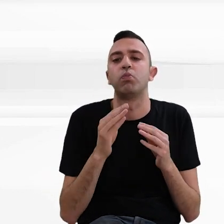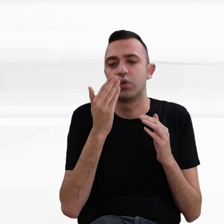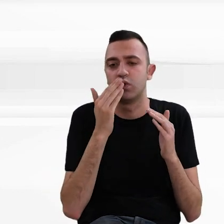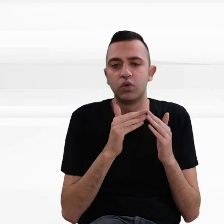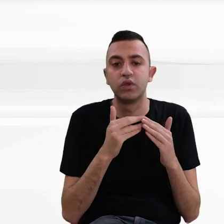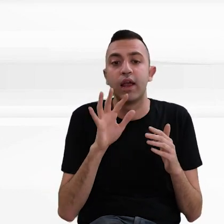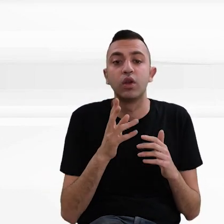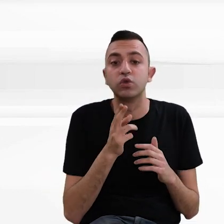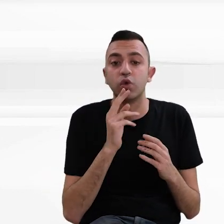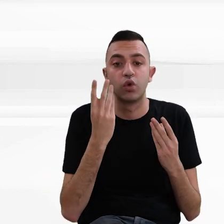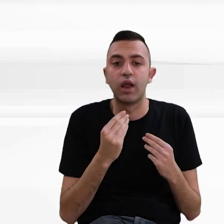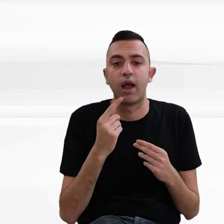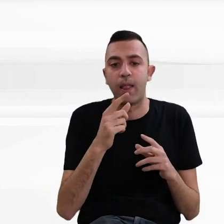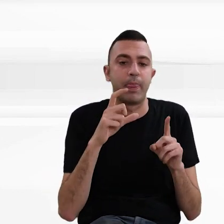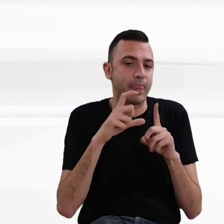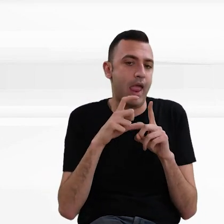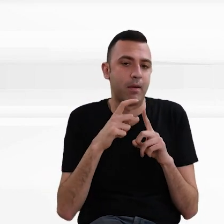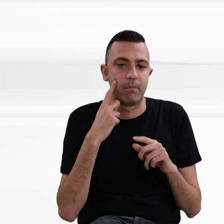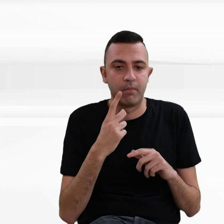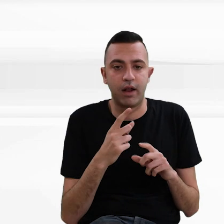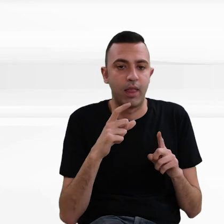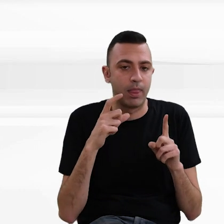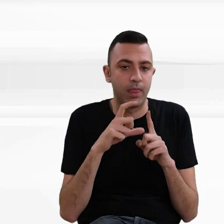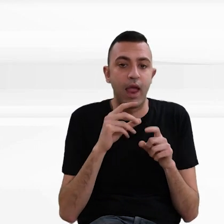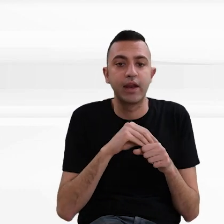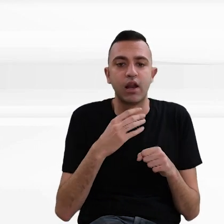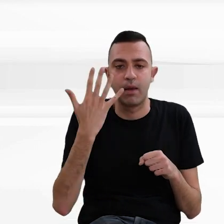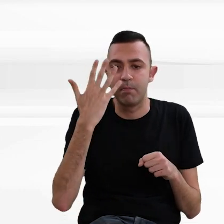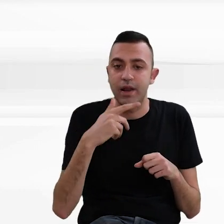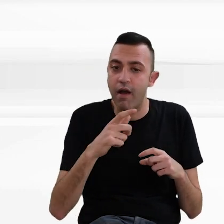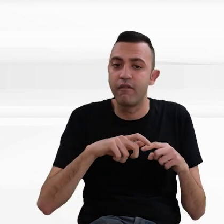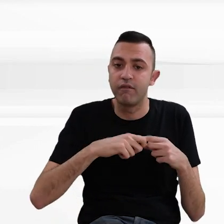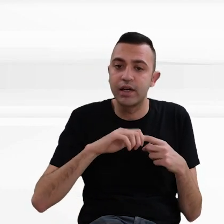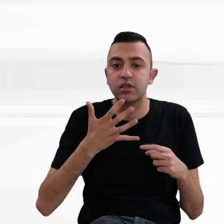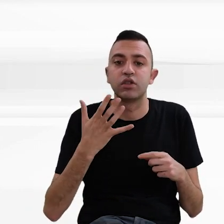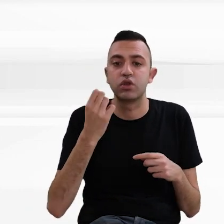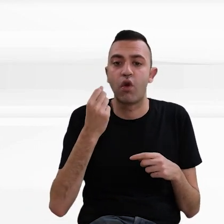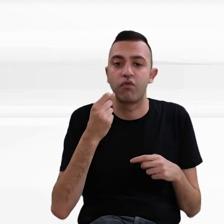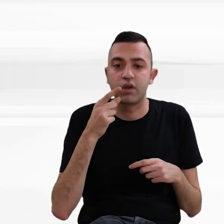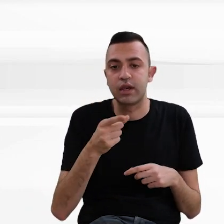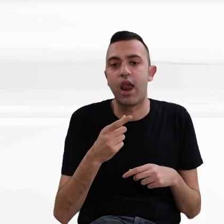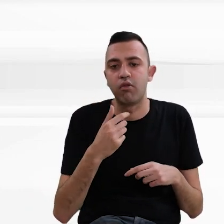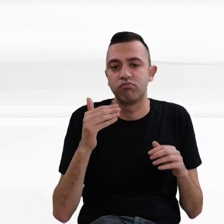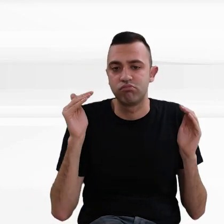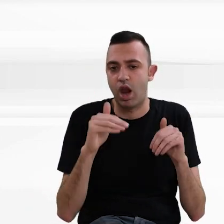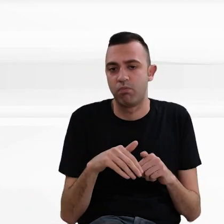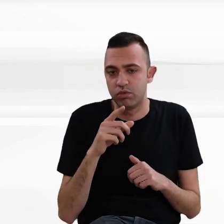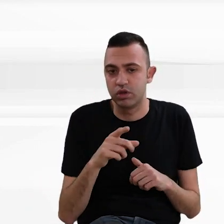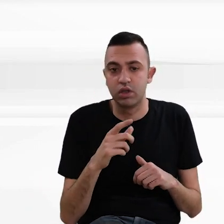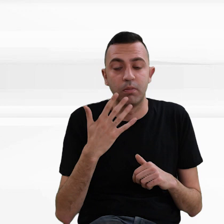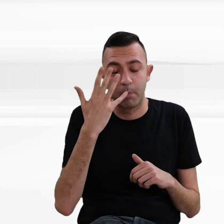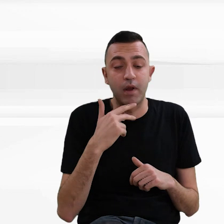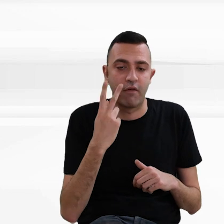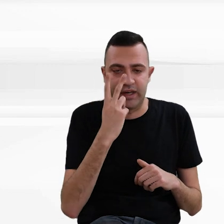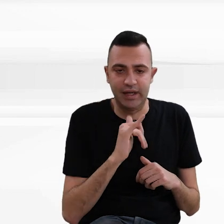istenileni vermedi ve son olarak de seçeneğine bakıyorum D seçeneğinde pilav taze fasulye köfte yani sevgili öğrenciler